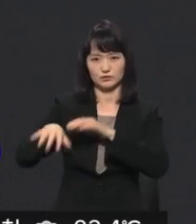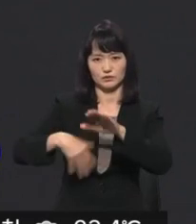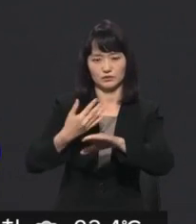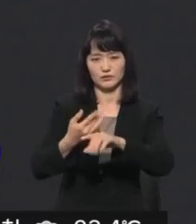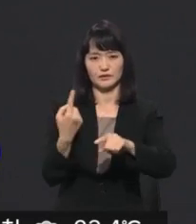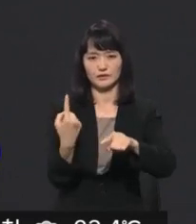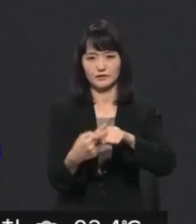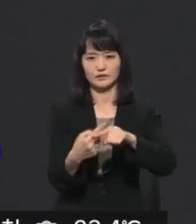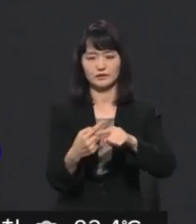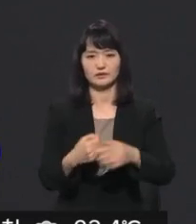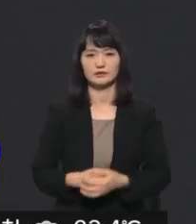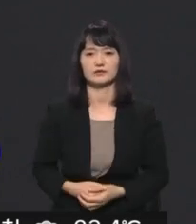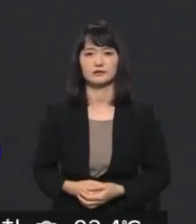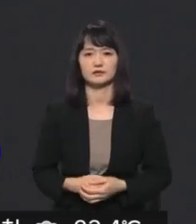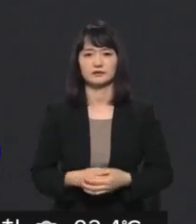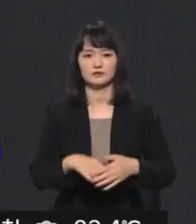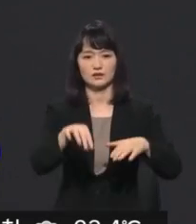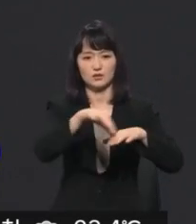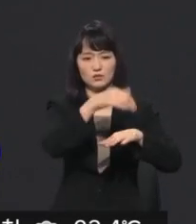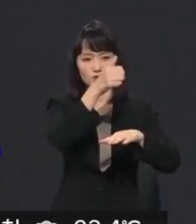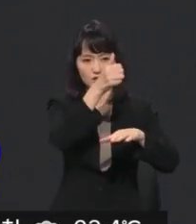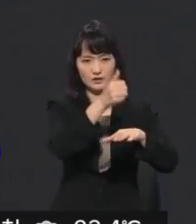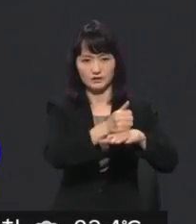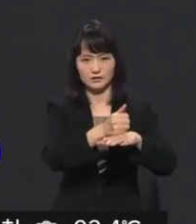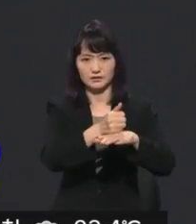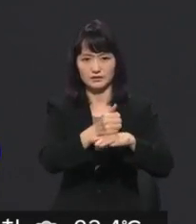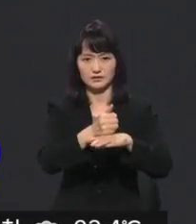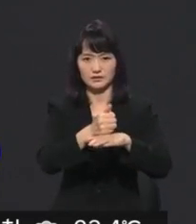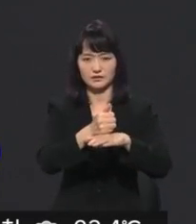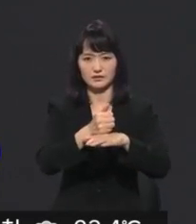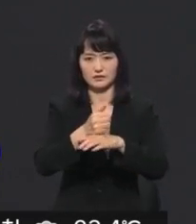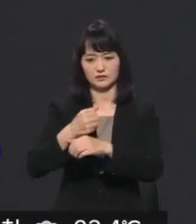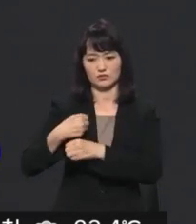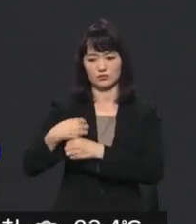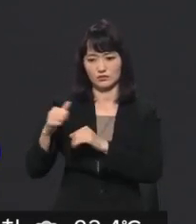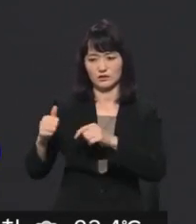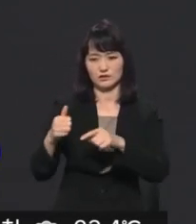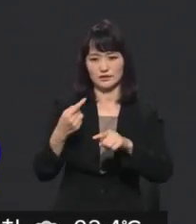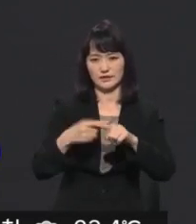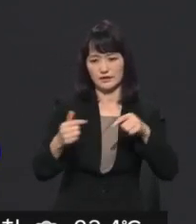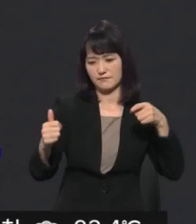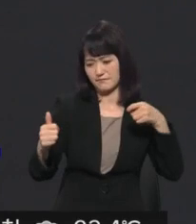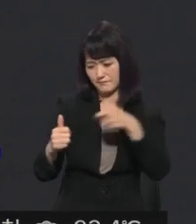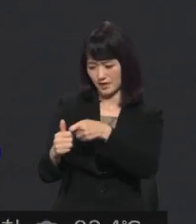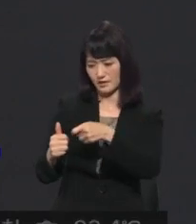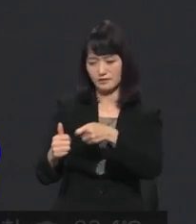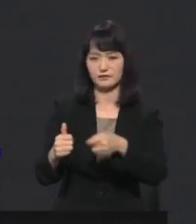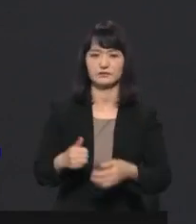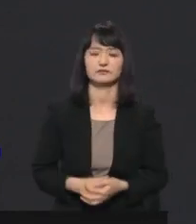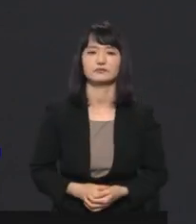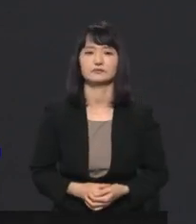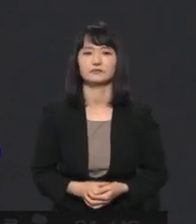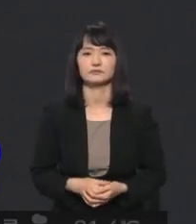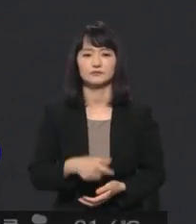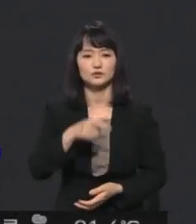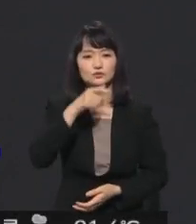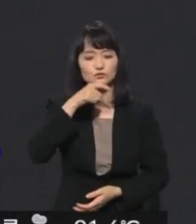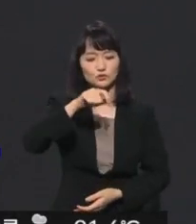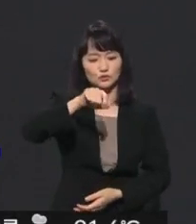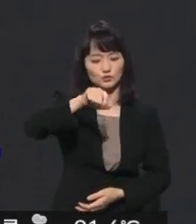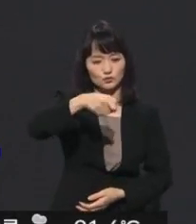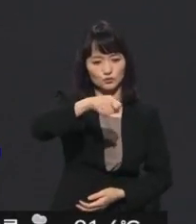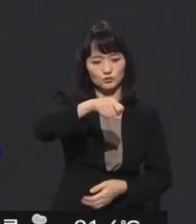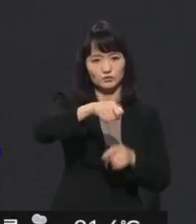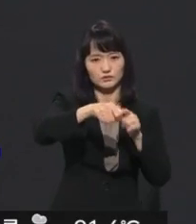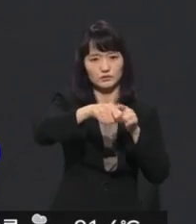칼로 찧은 이 또는 먹의 고기를 파는 사람 뭐 녹슬 수도꼭지를 그달 달아 놓고 마치